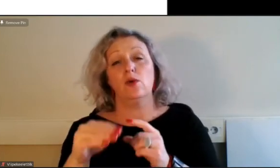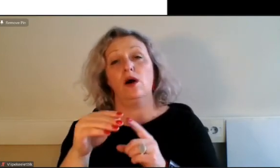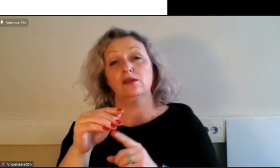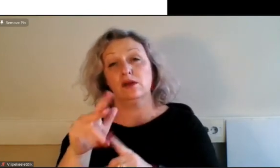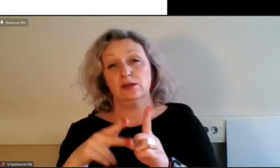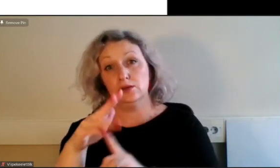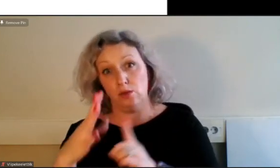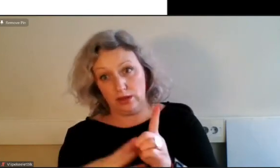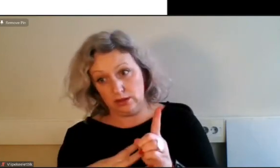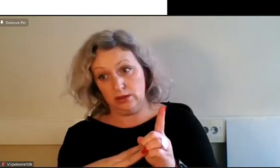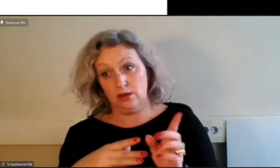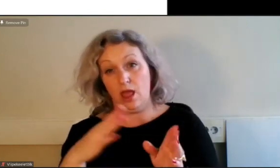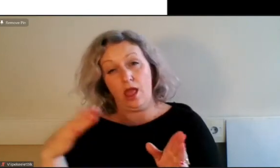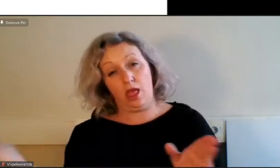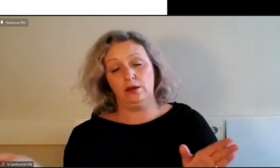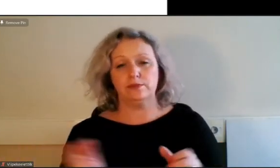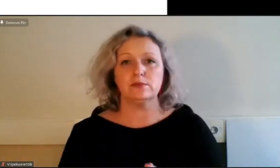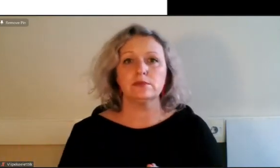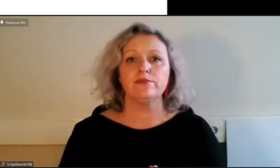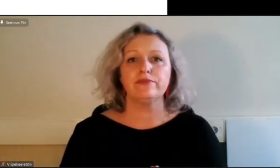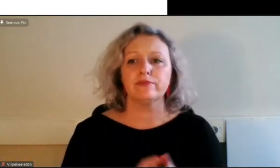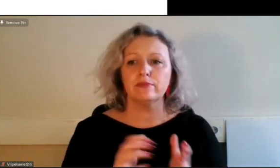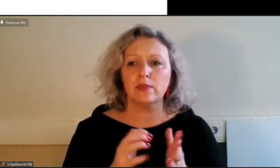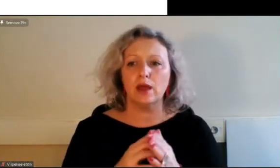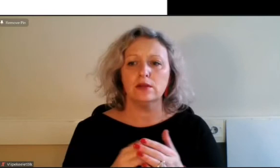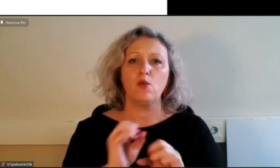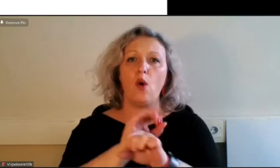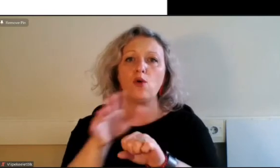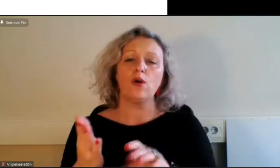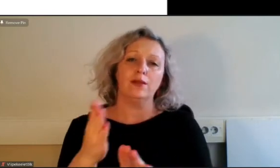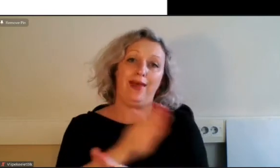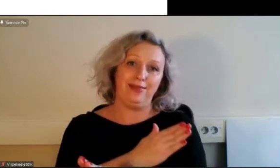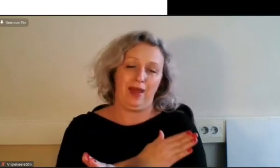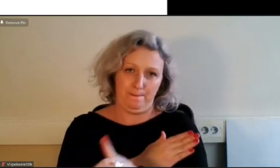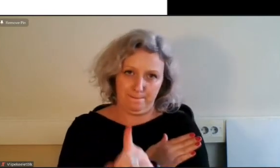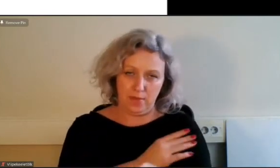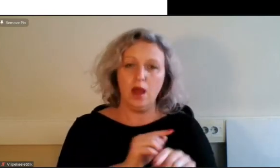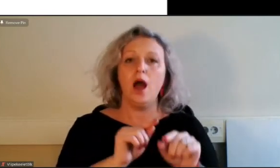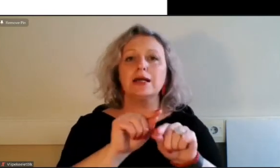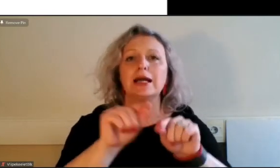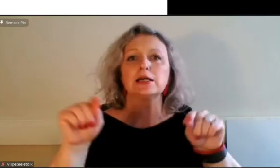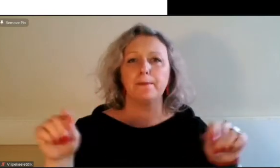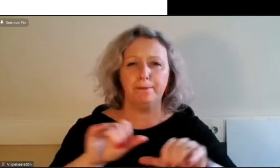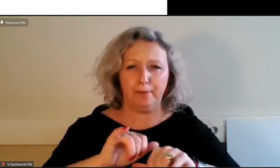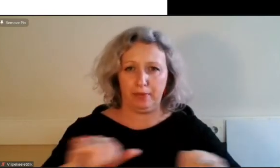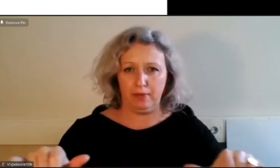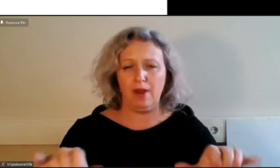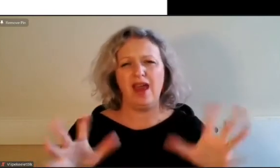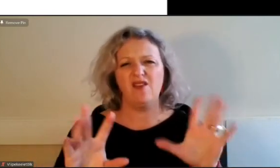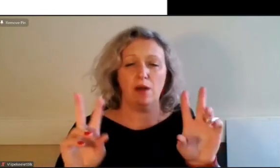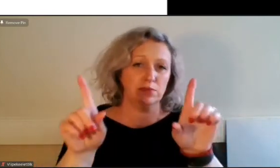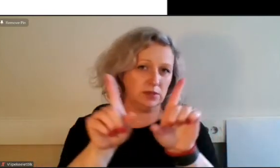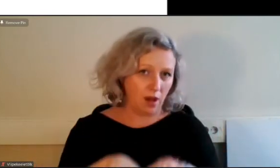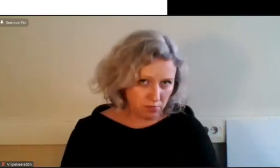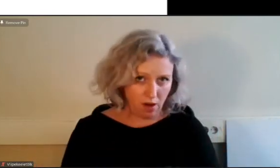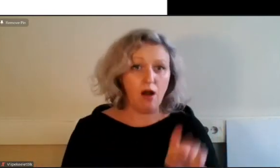Või siis samasugune võrdlus, sinisega on enne vaktsineerimist ja punasega on